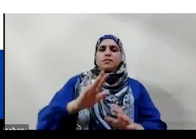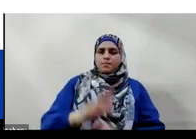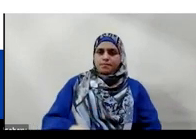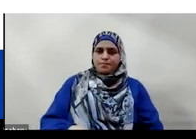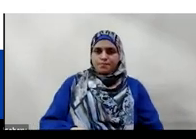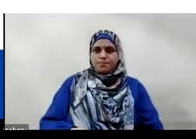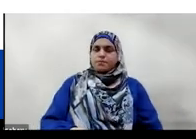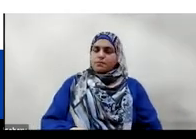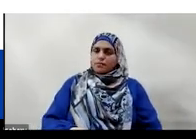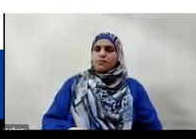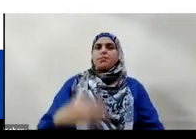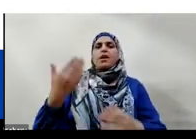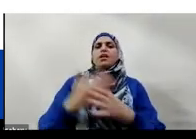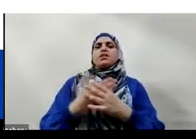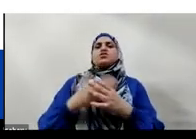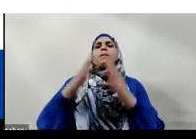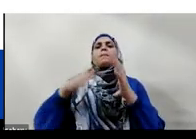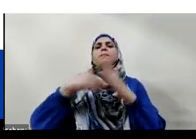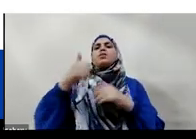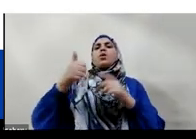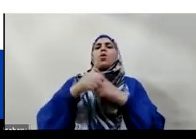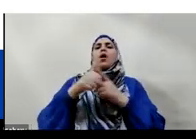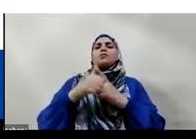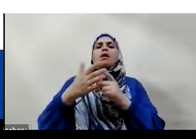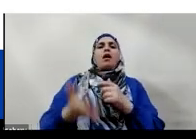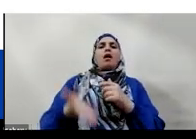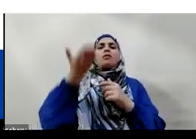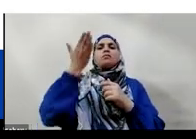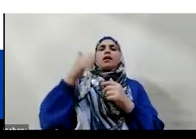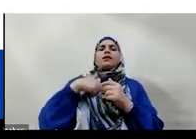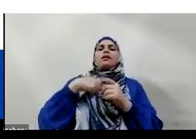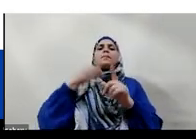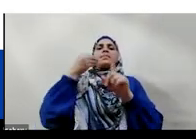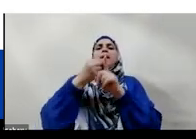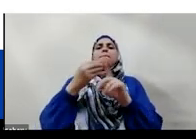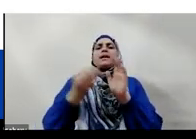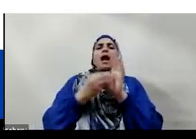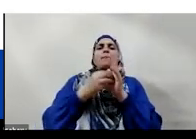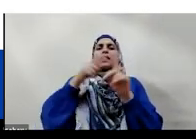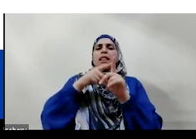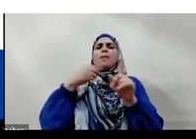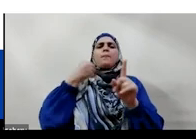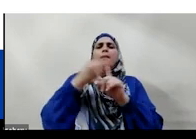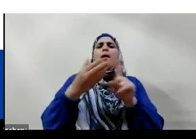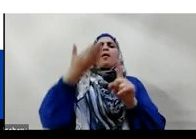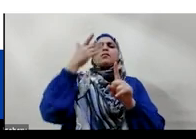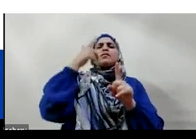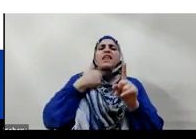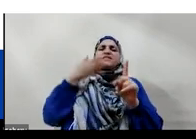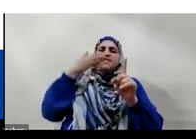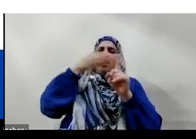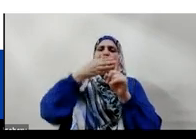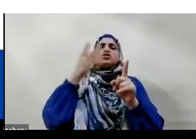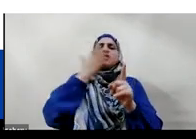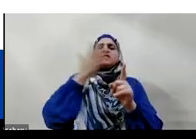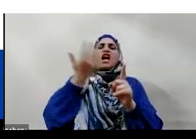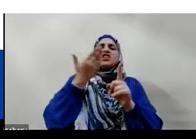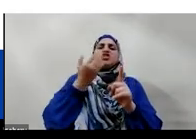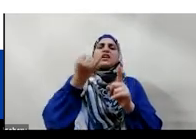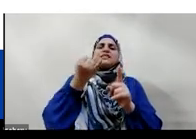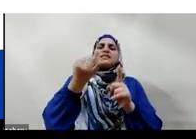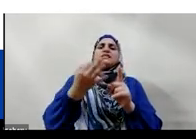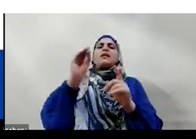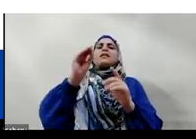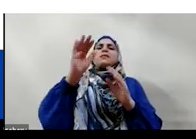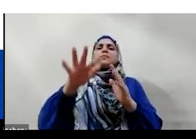الجامعات دي بحيث انه واحد تبقى اكتر حاجه بريفيرد بالنسبه لي وهكذا. البريفرنس ده مهم بس ان